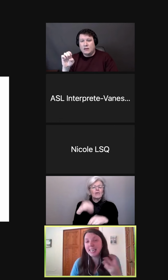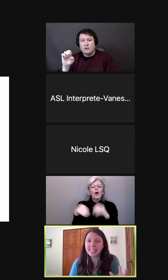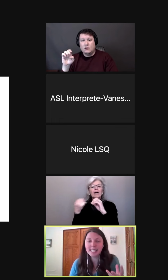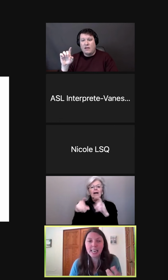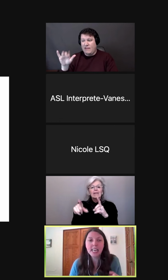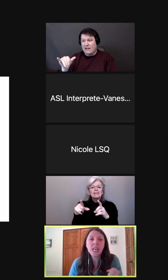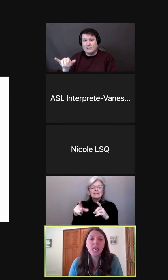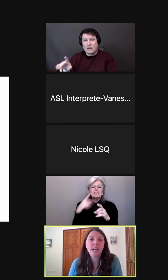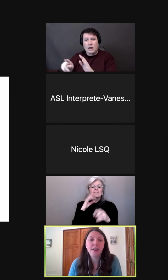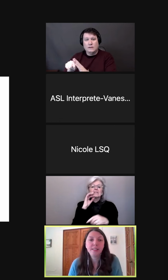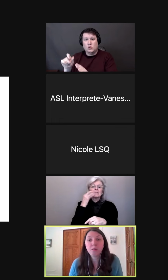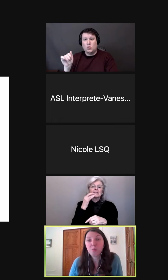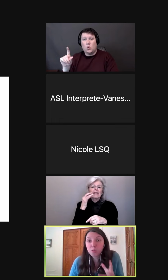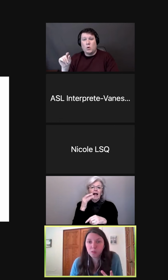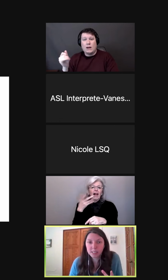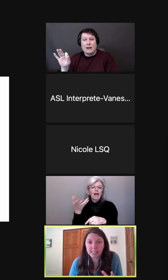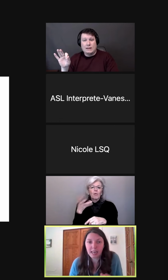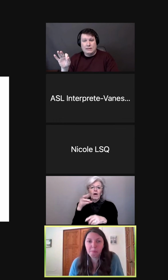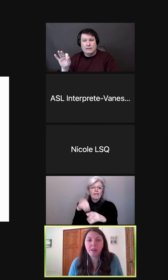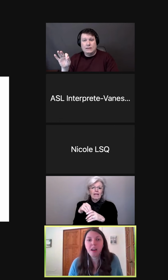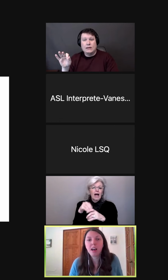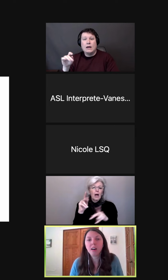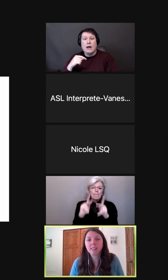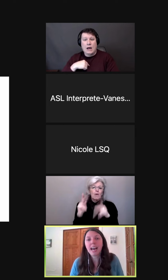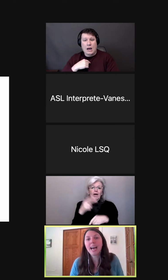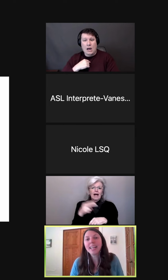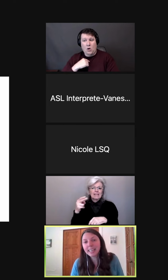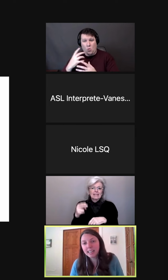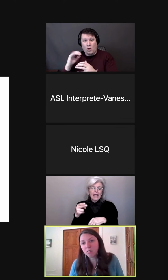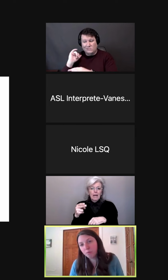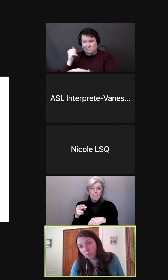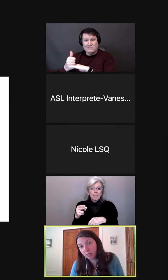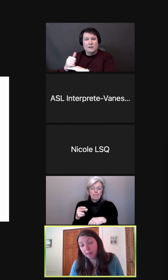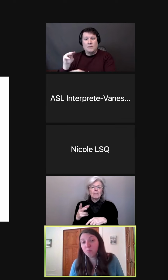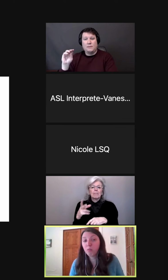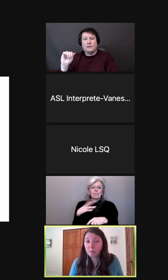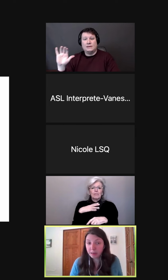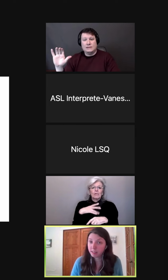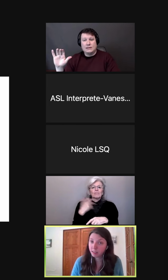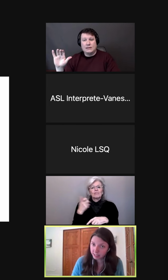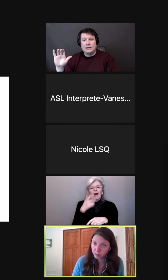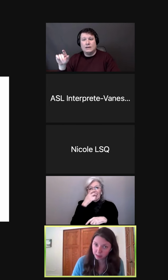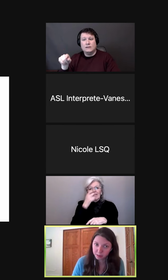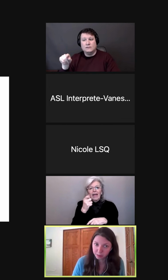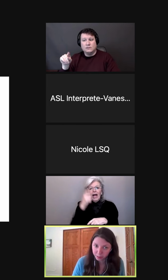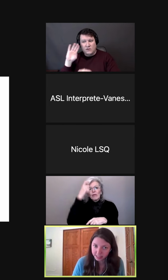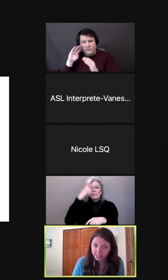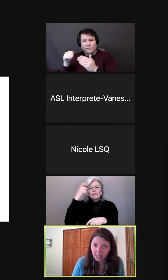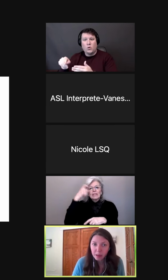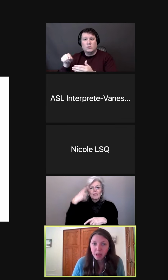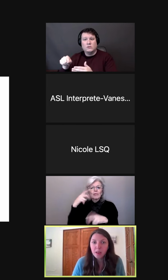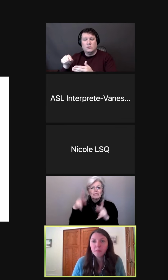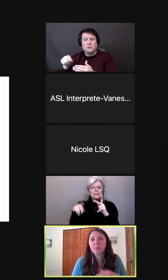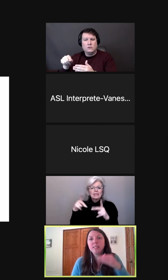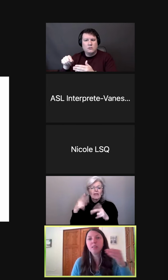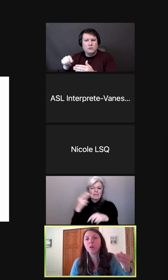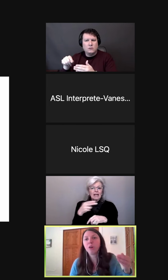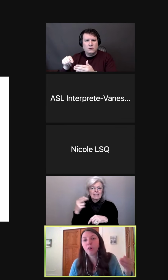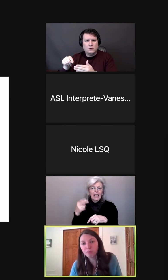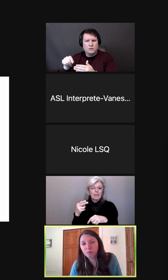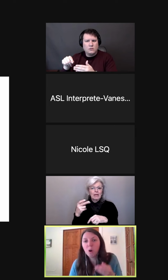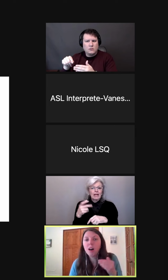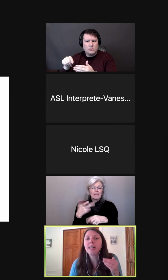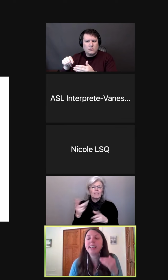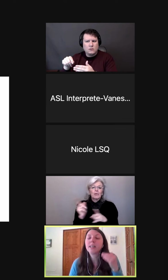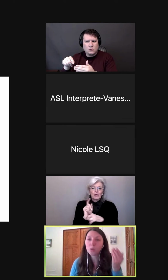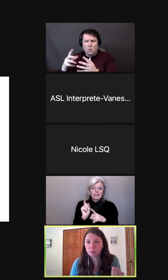spécialisaient dans le monde du handicap, à rendre attrayant le musée pour les personnes en situation de handicap, mais aussi